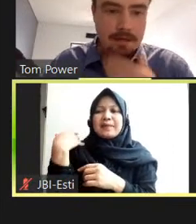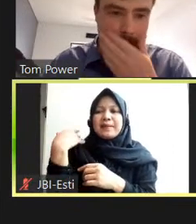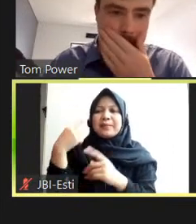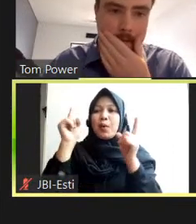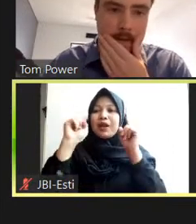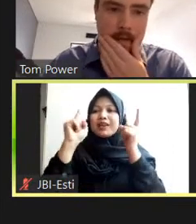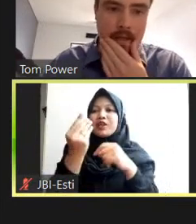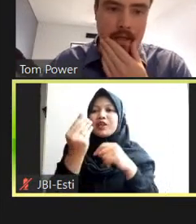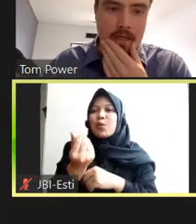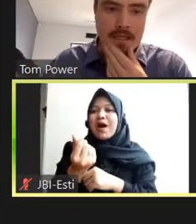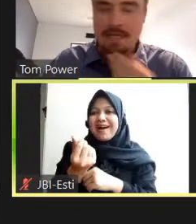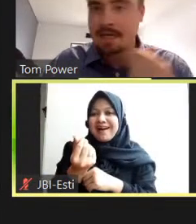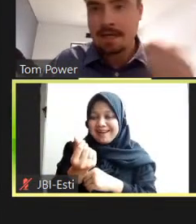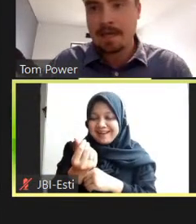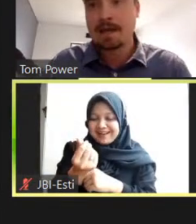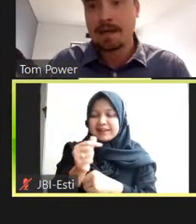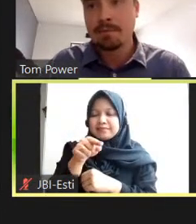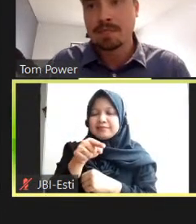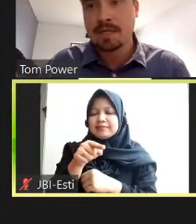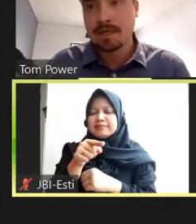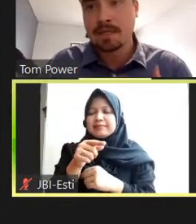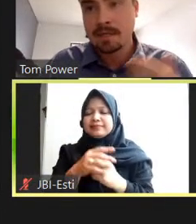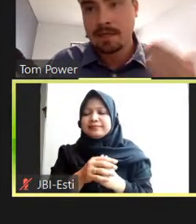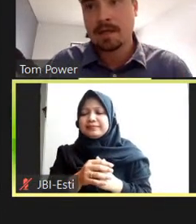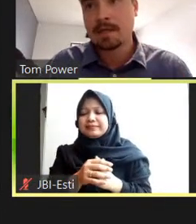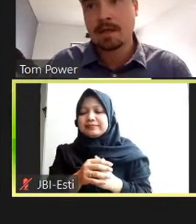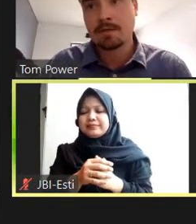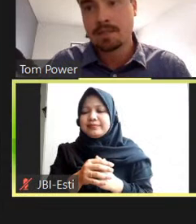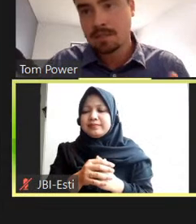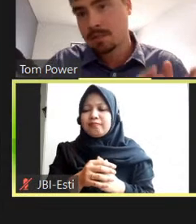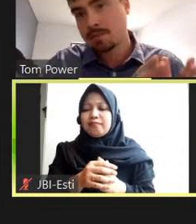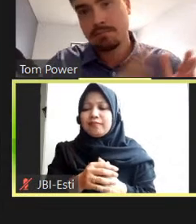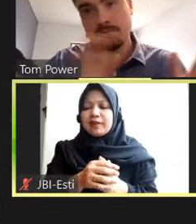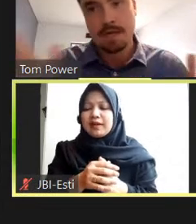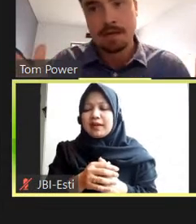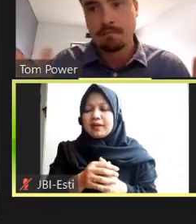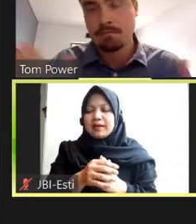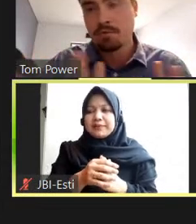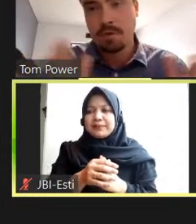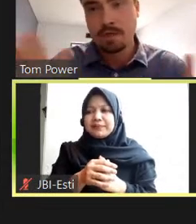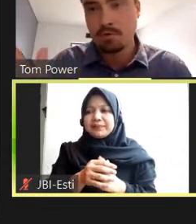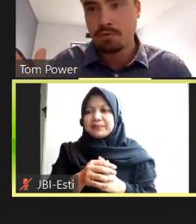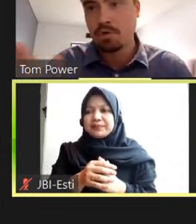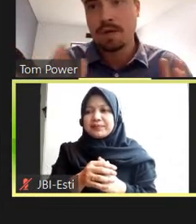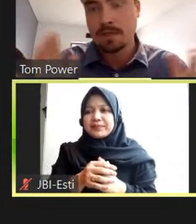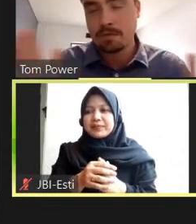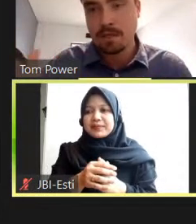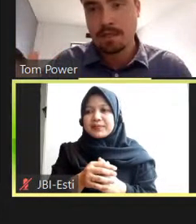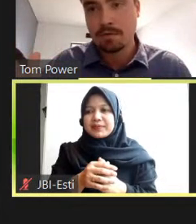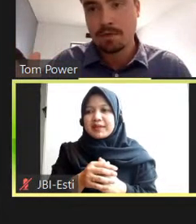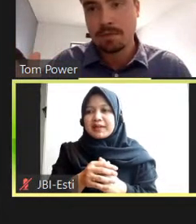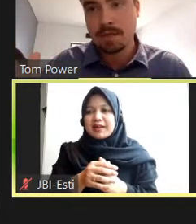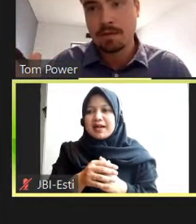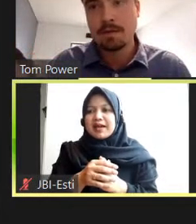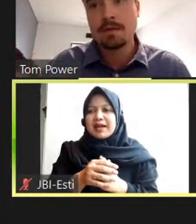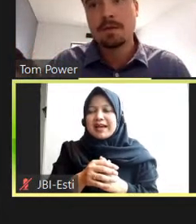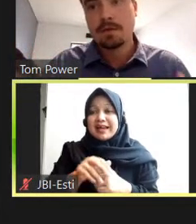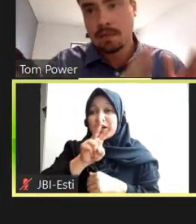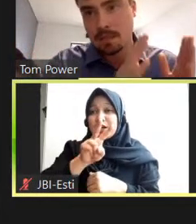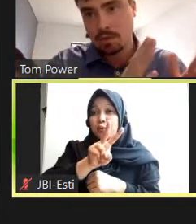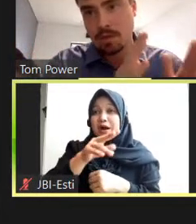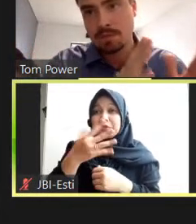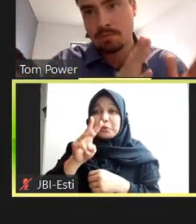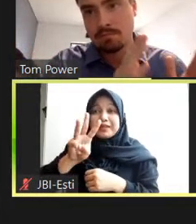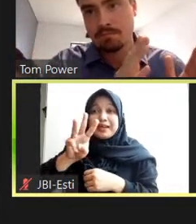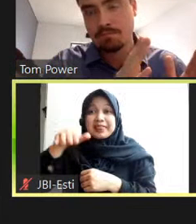Dan jangan heran, menurut saya, jangan heran kalau dalam kurun waktu 2 atau 3 tahun ke depan,